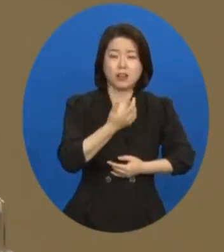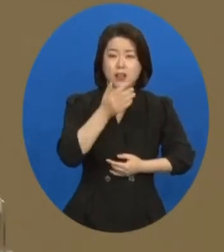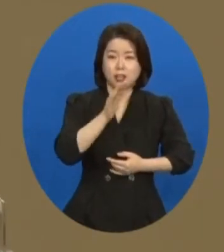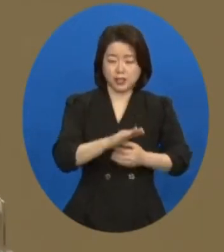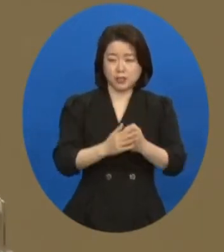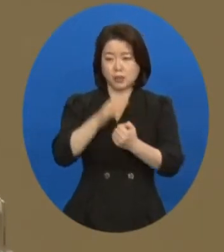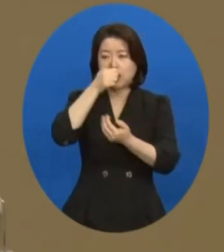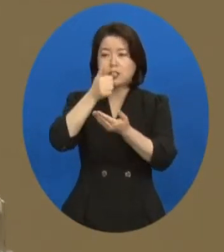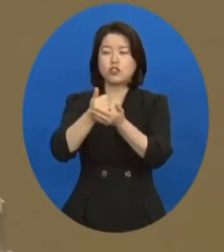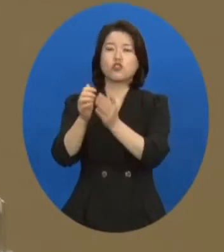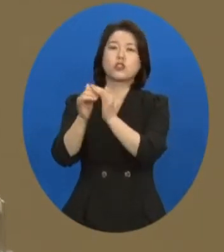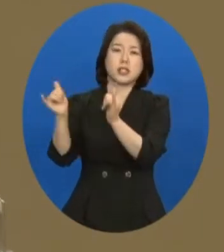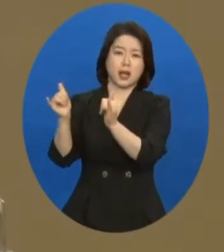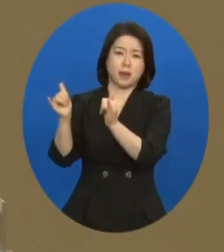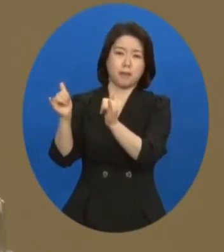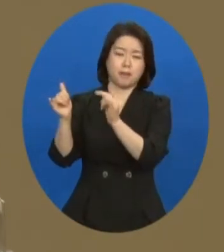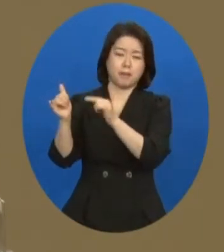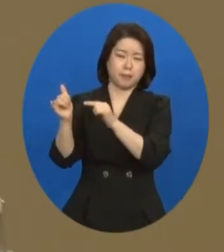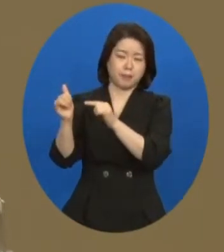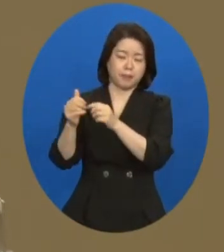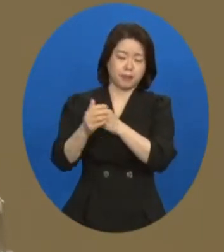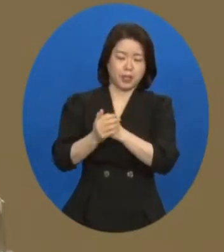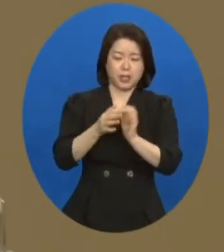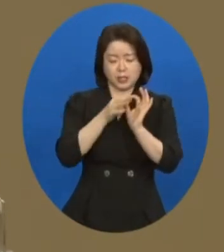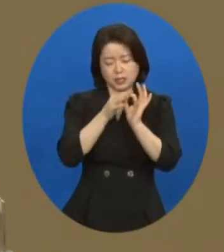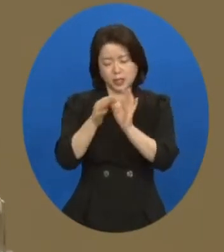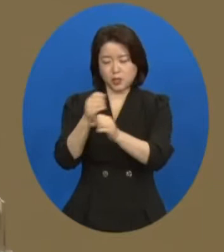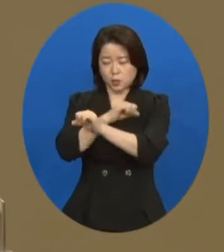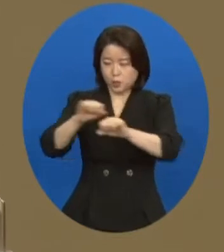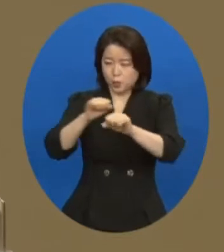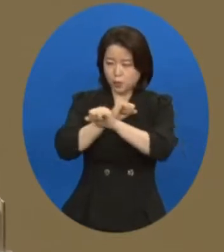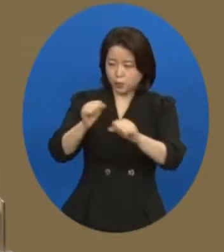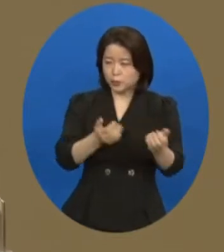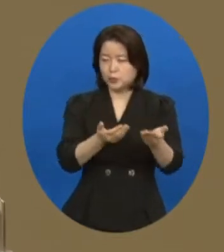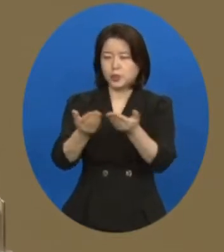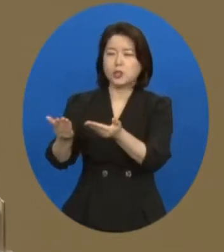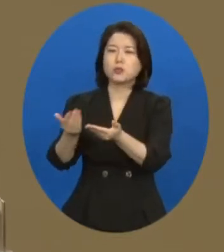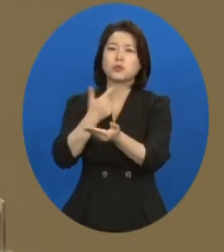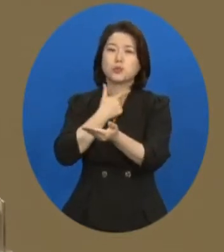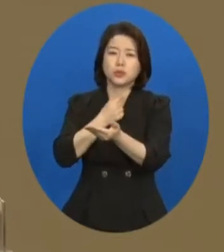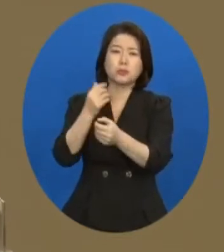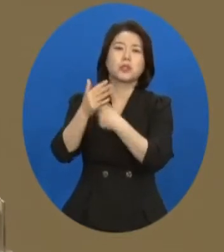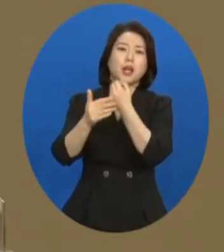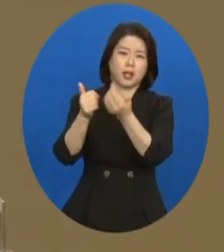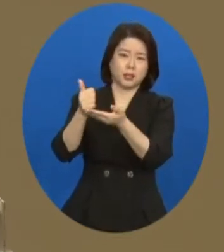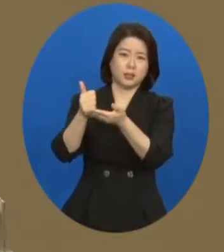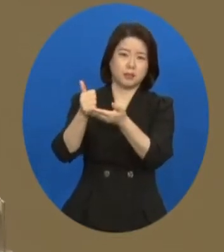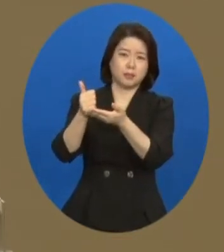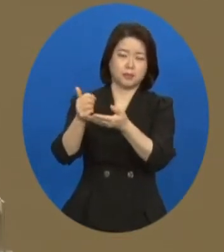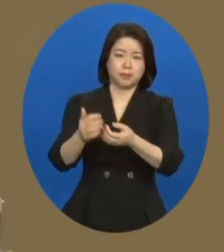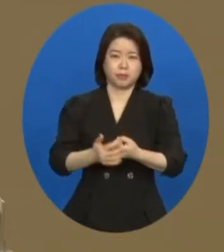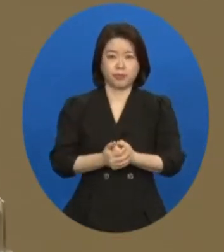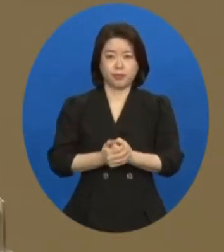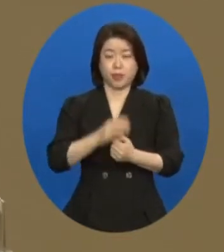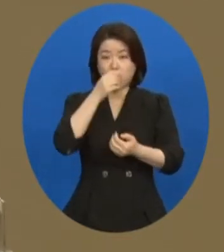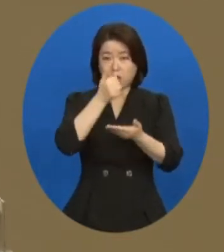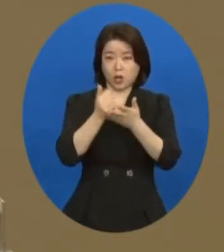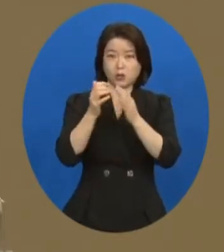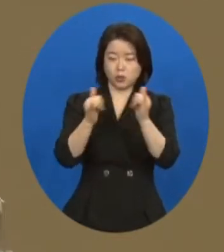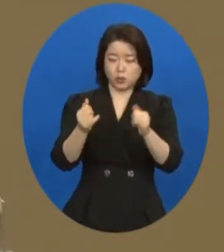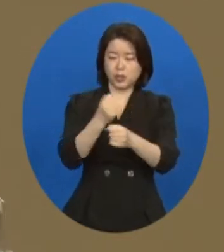죄인은 끊임없이 용서 하시려고 아시는 하나님 이라는 겁니다 죄인을